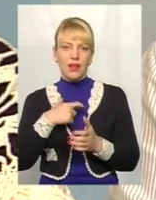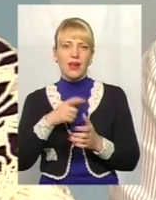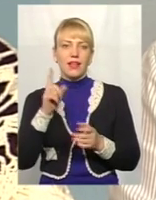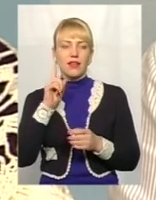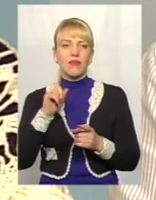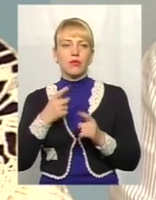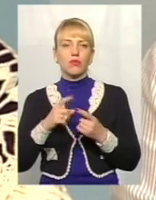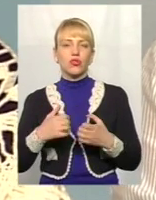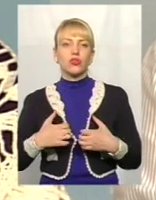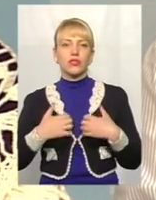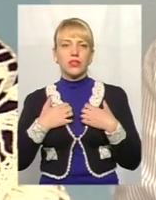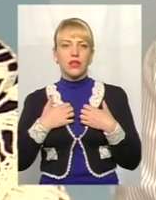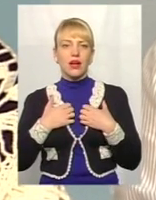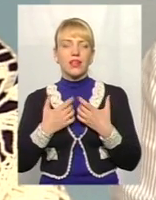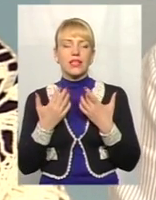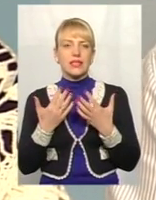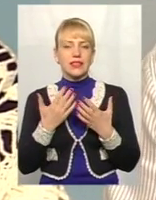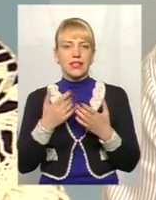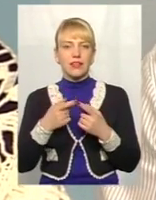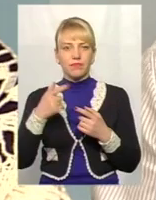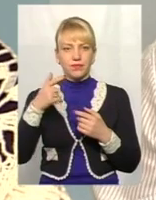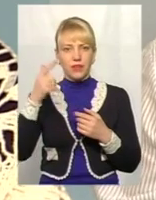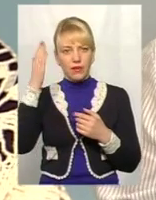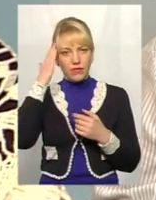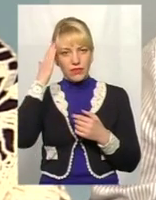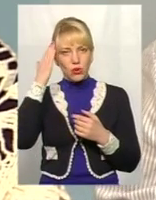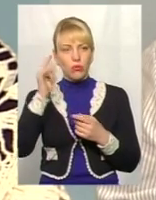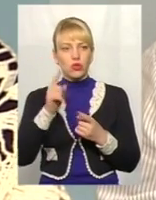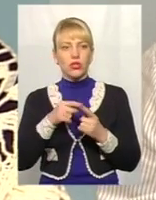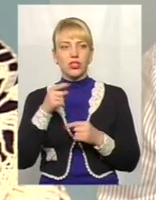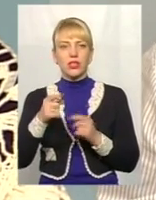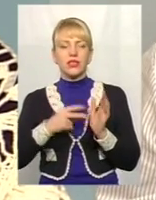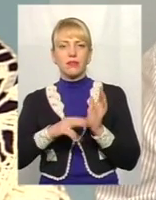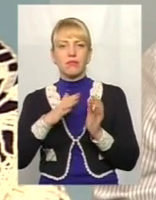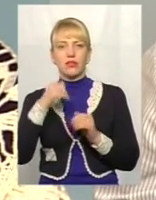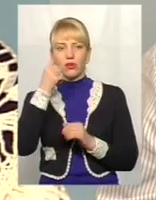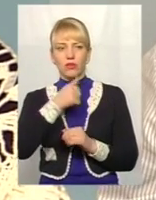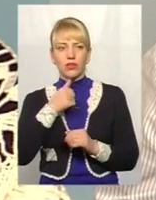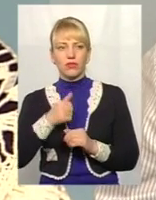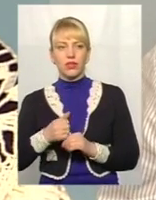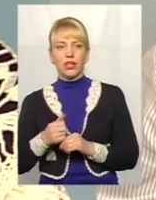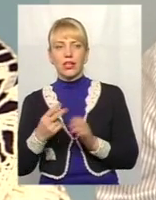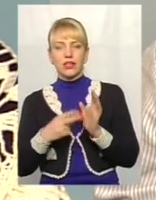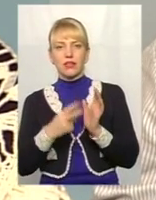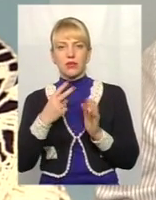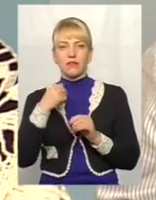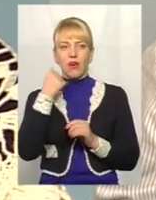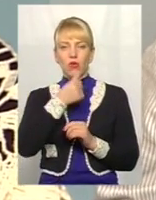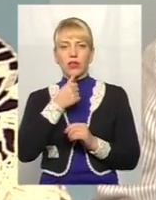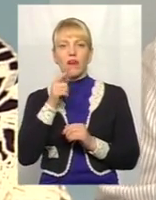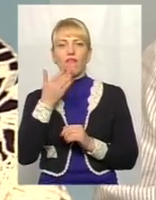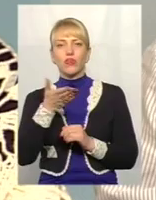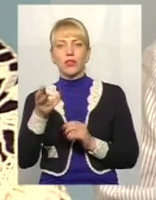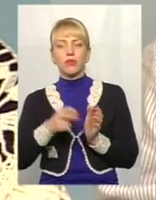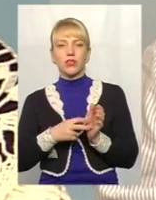страх настільки глибоко вкорінився в їхній свідомості, що навіть через 75 років, чи 72, вони бояться в